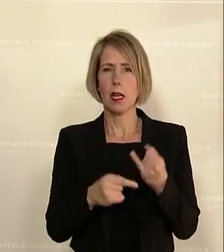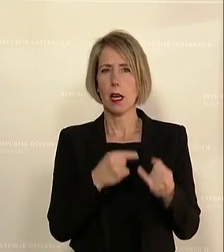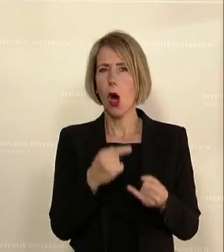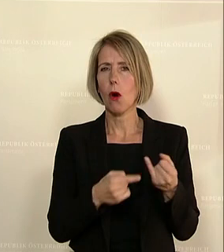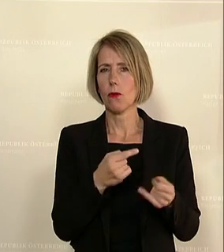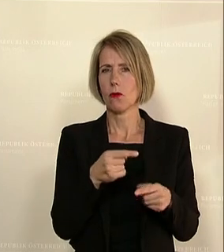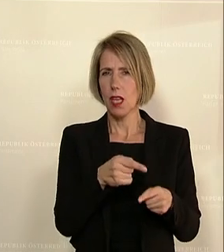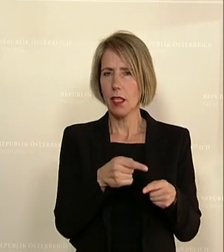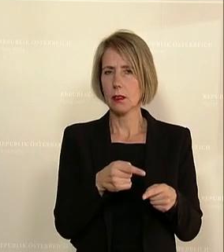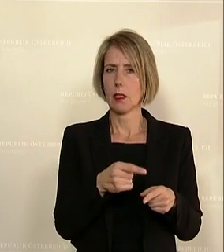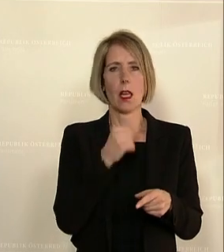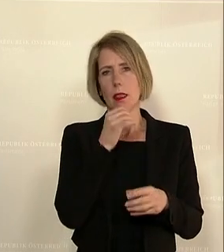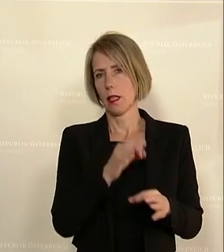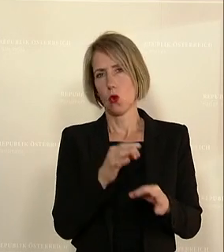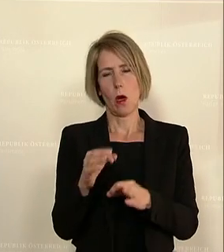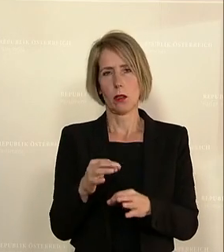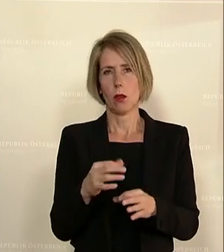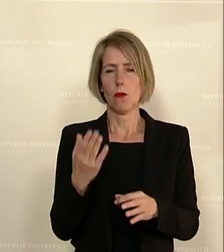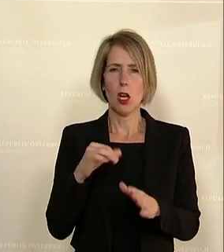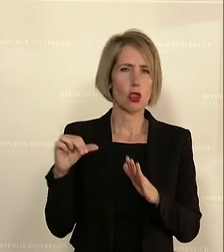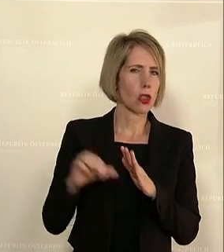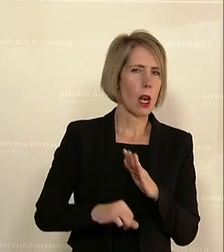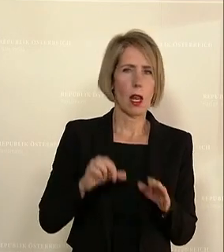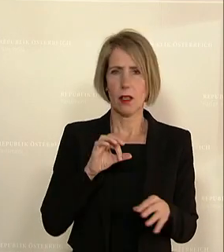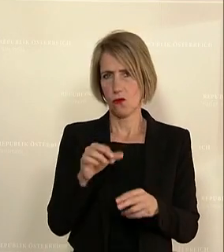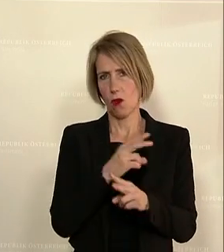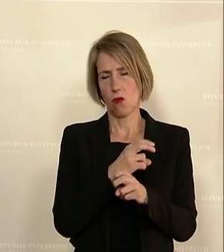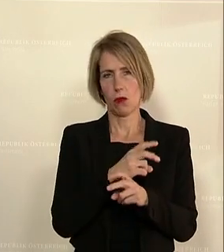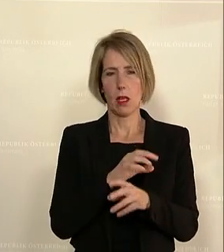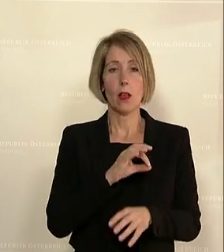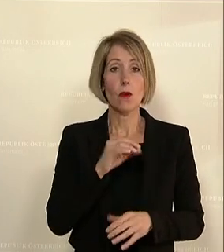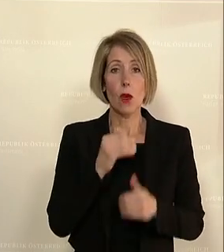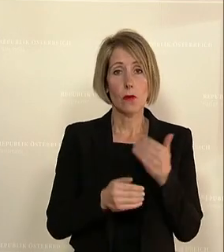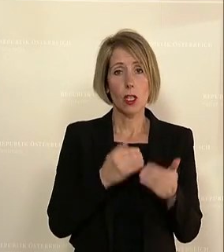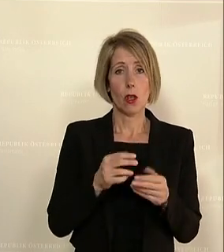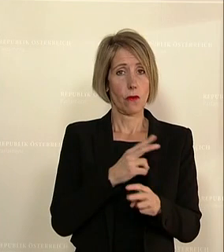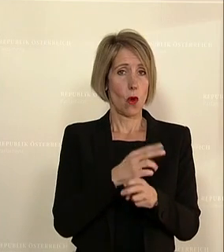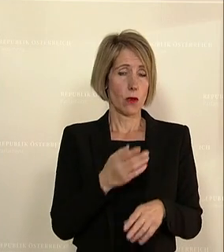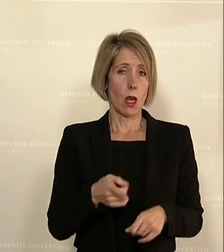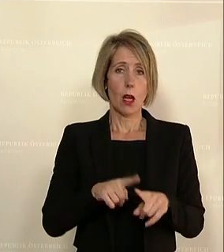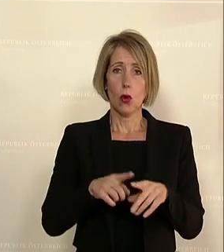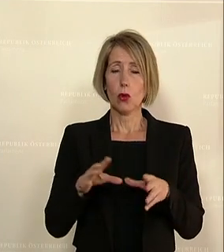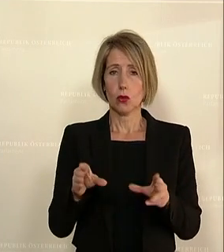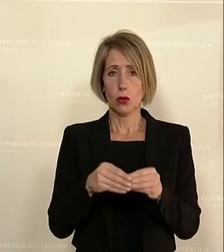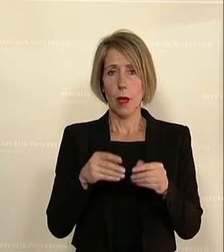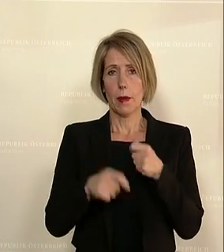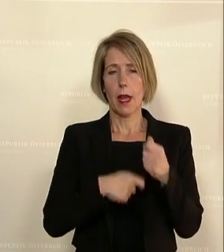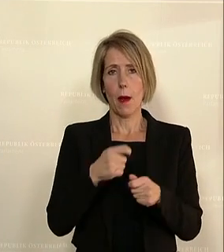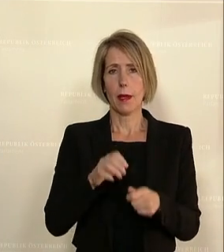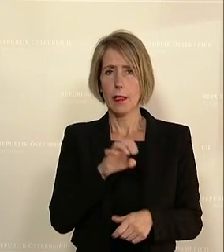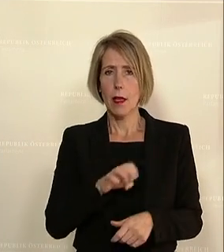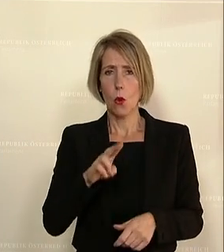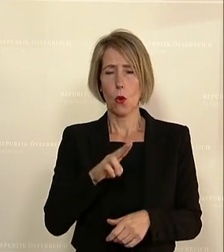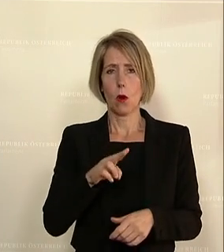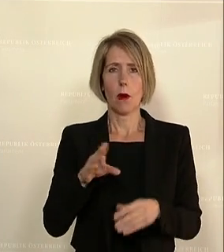das war nicht in Ordnung. Es war schlecht für Österreich, es war schlecht für die österreichische Wirtschaft, es war schlecht auch für die Kooperation innerhalb der EU